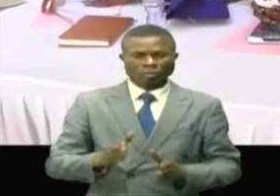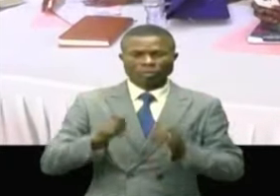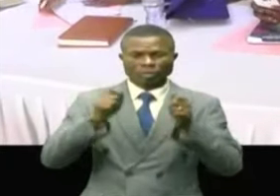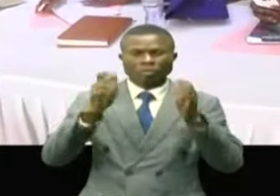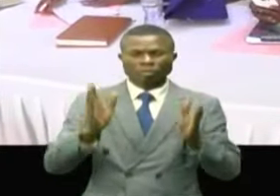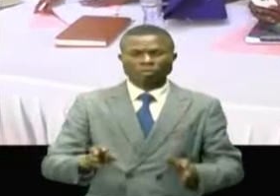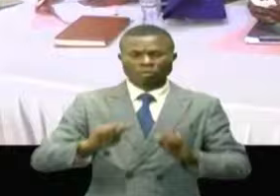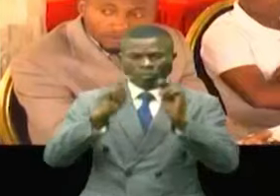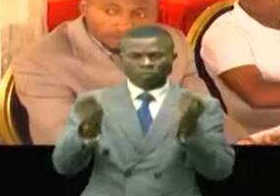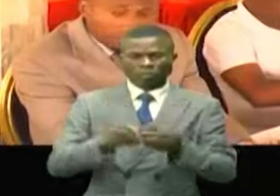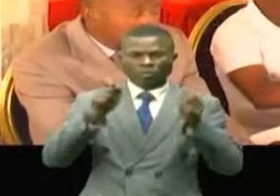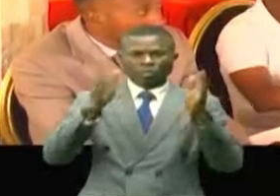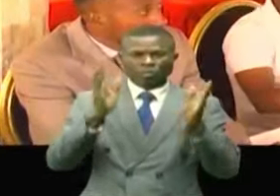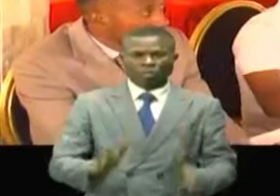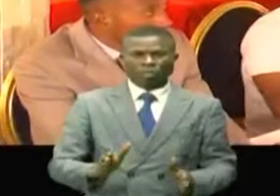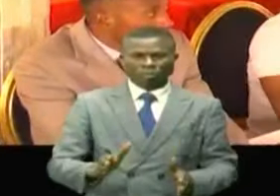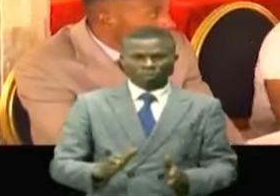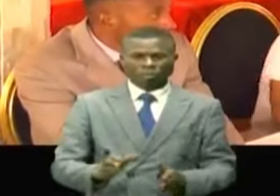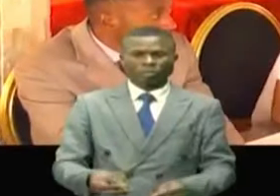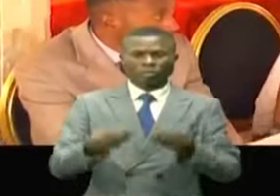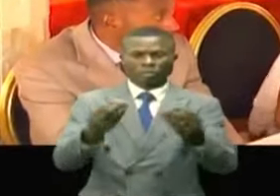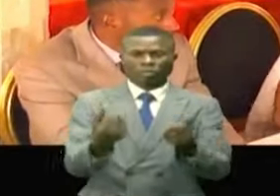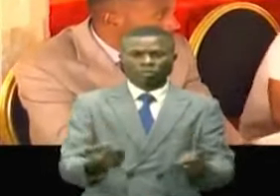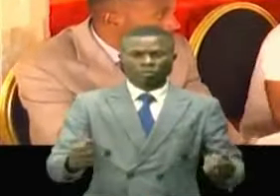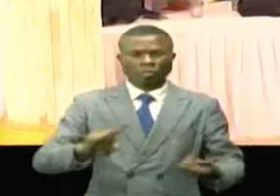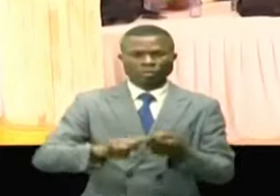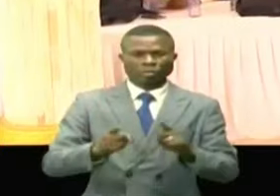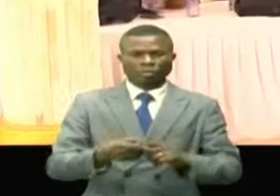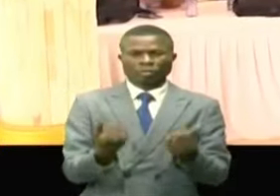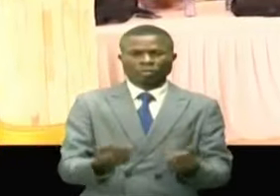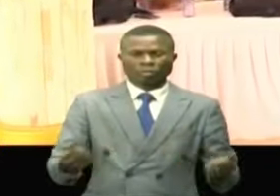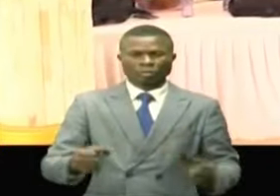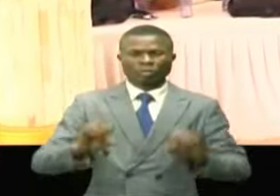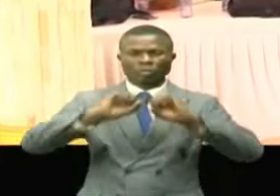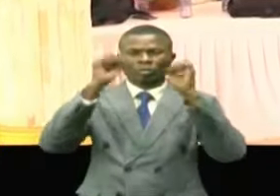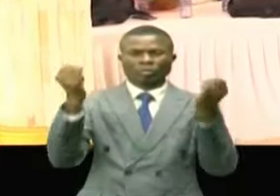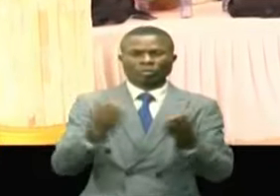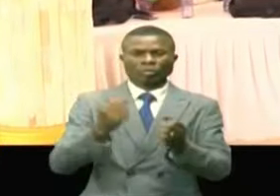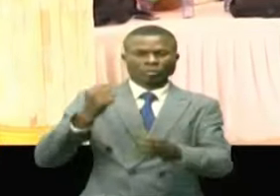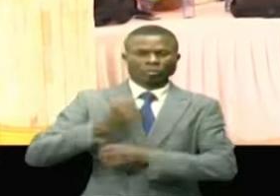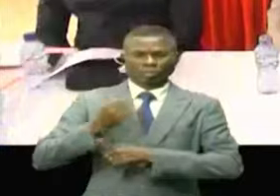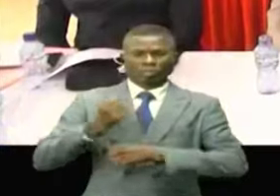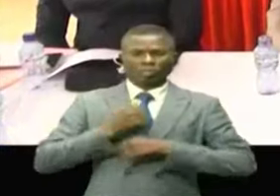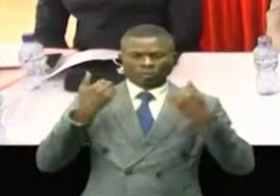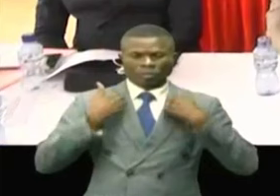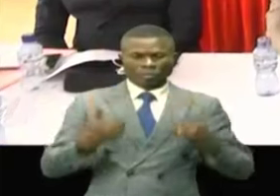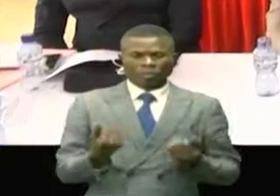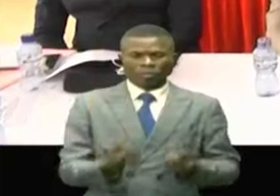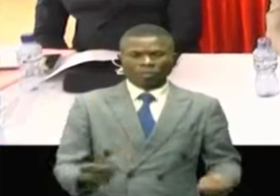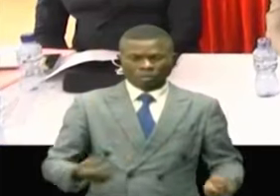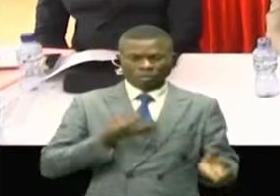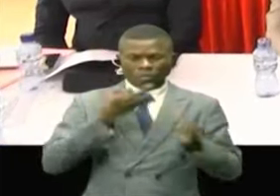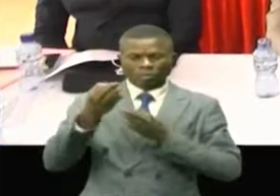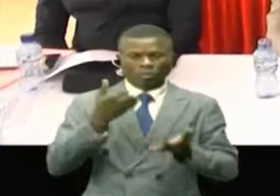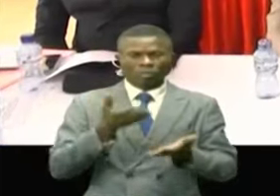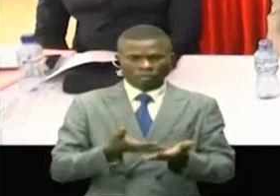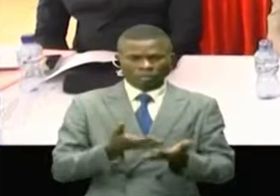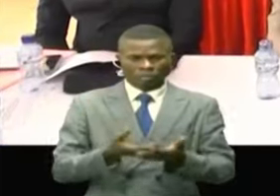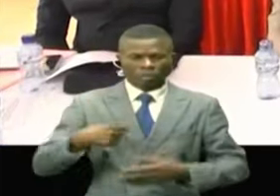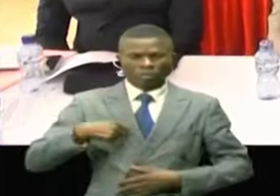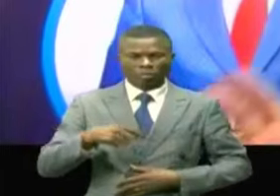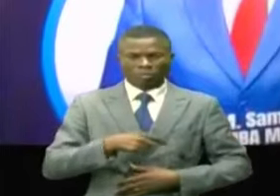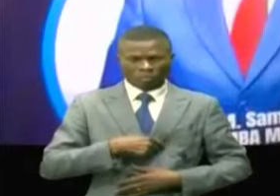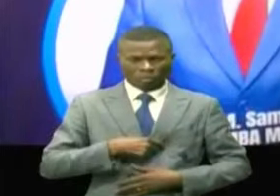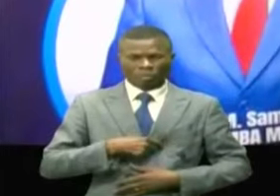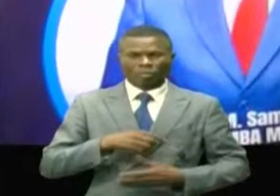réseau des journalistes amis des enfants et l'Association canadienne pour la santé des adolescents informe sur ce processus nous avons